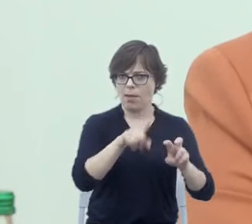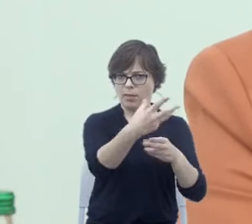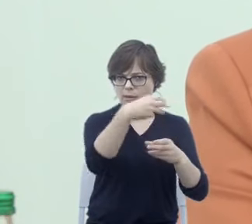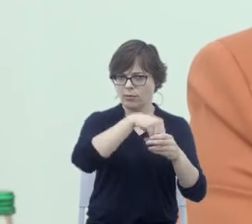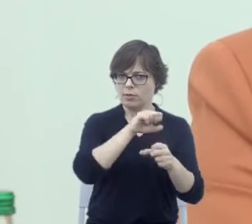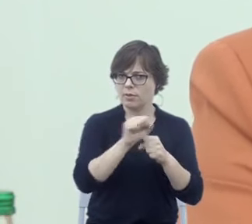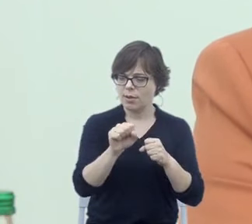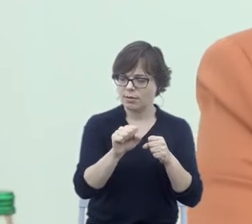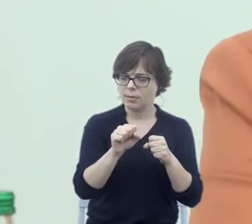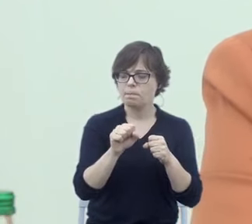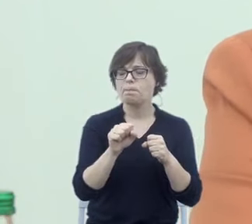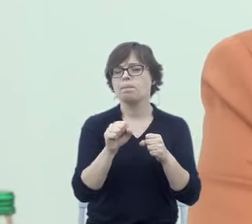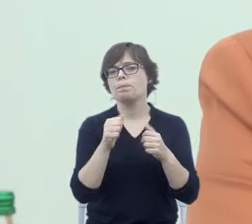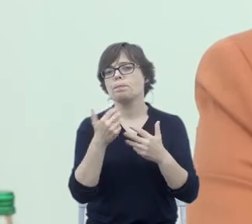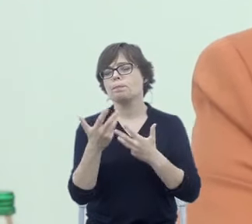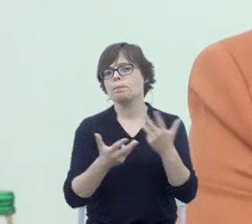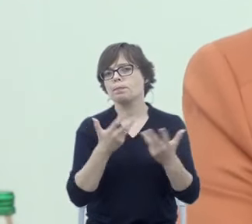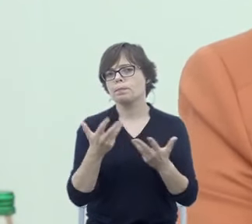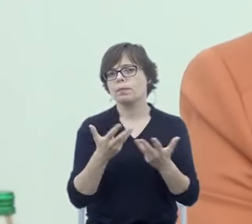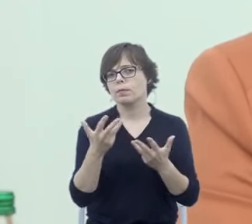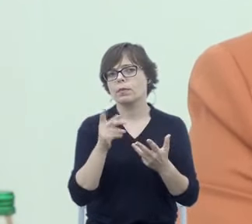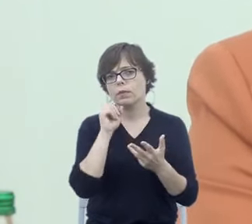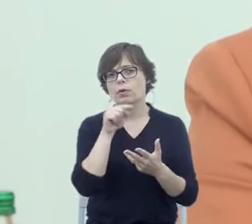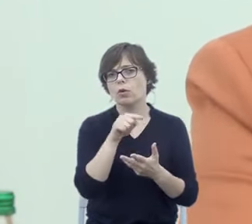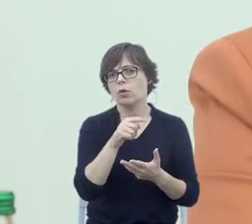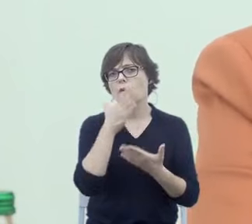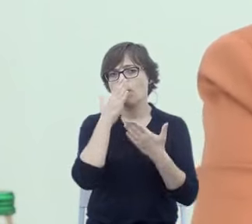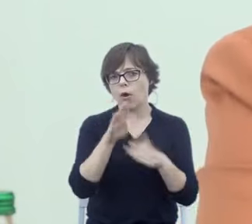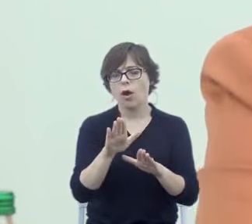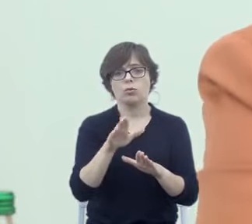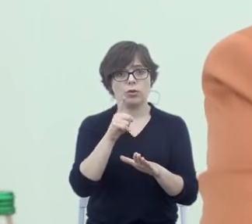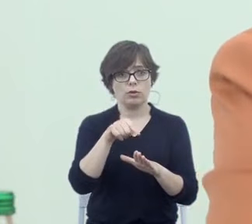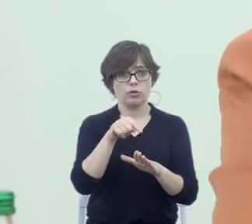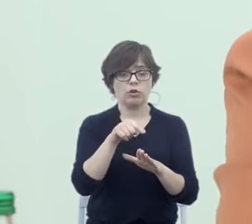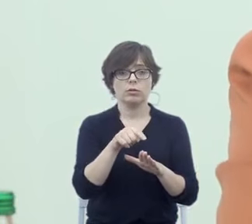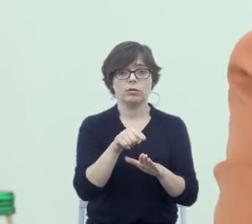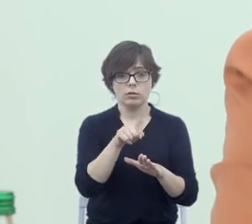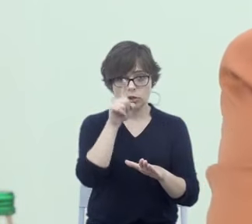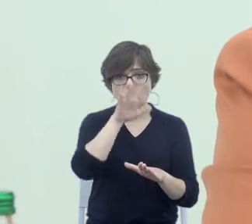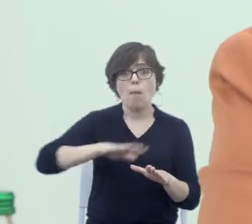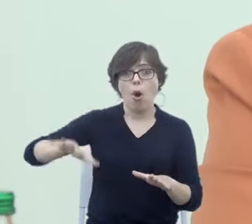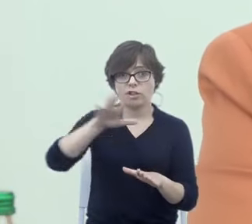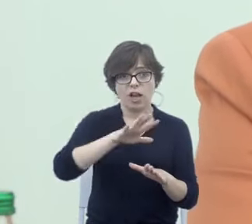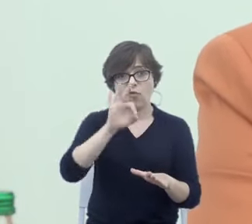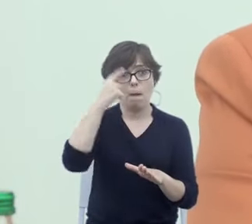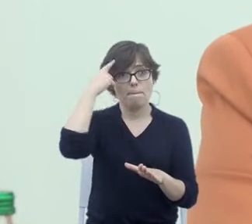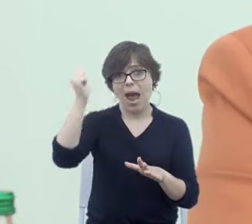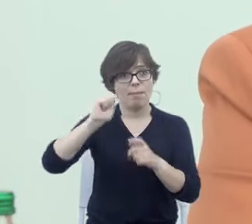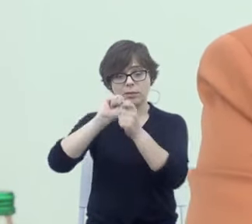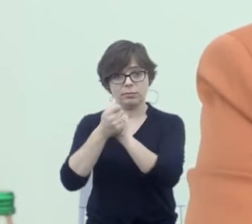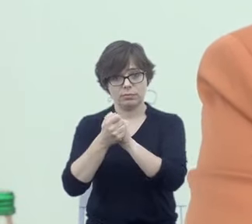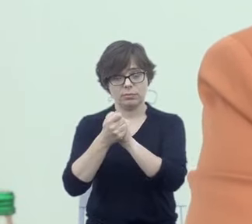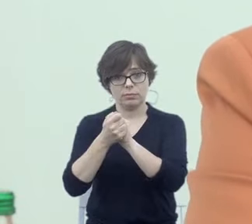uczestniczyła. W zasadzie ujawniają deformację pamięci tego społeczeństwa poprzez książkę